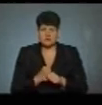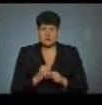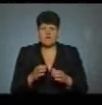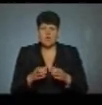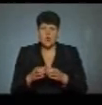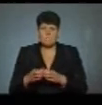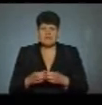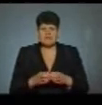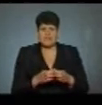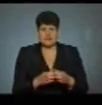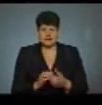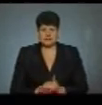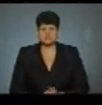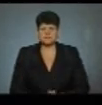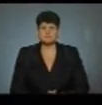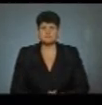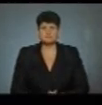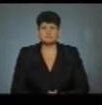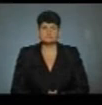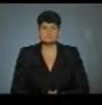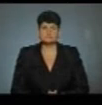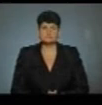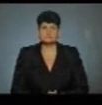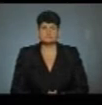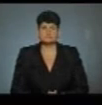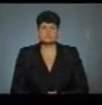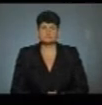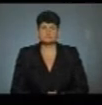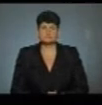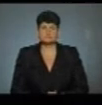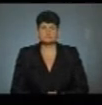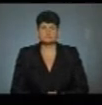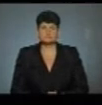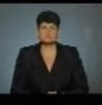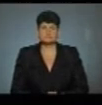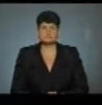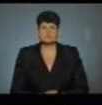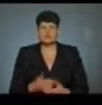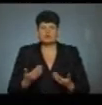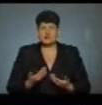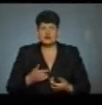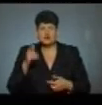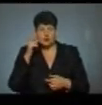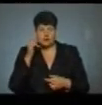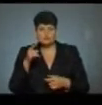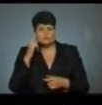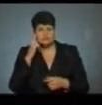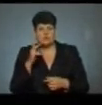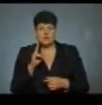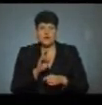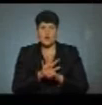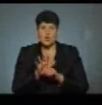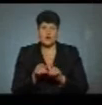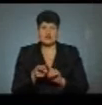комітетах. Роксолана Бичай, Микита Жеребцов. Новини на Суспільному. У жителя Чорткова, в якого підозрювали